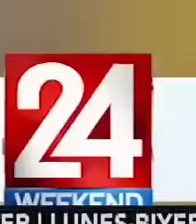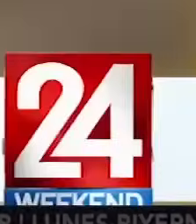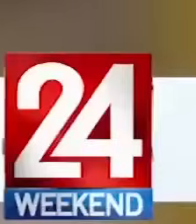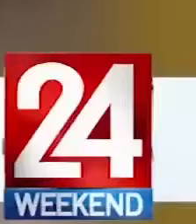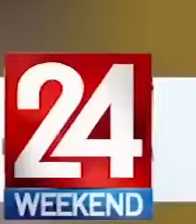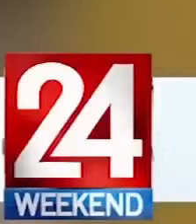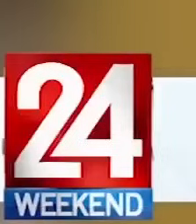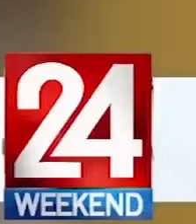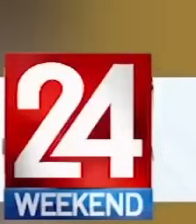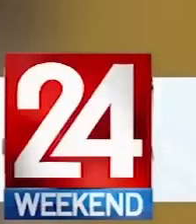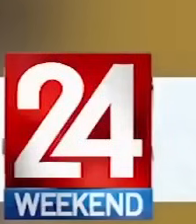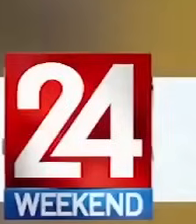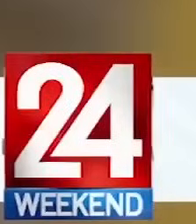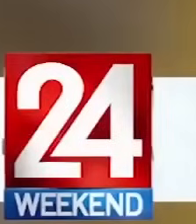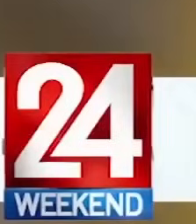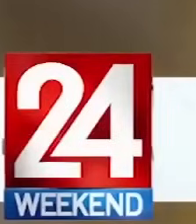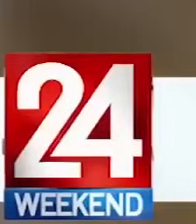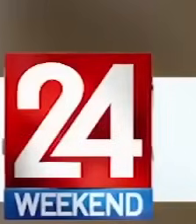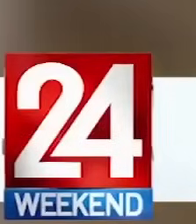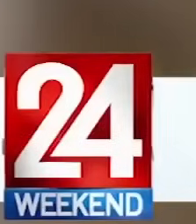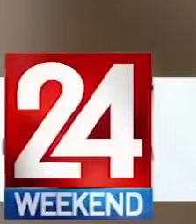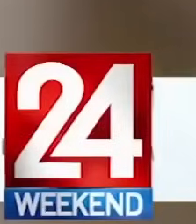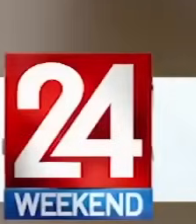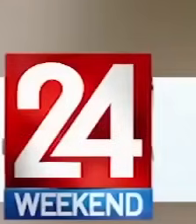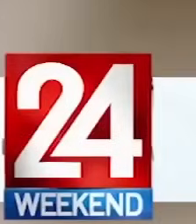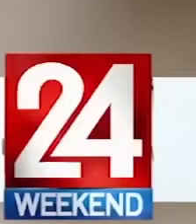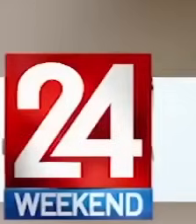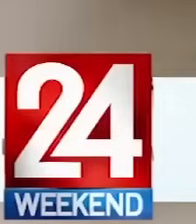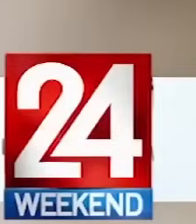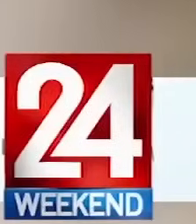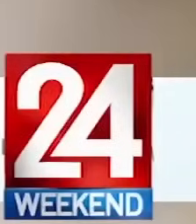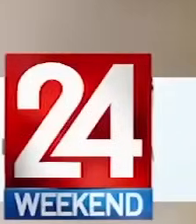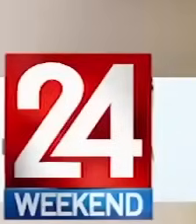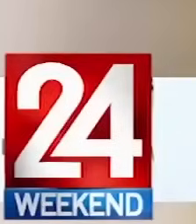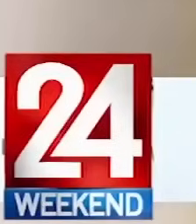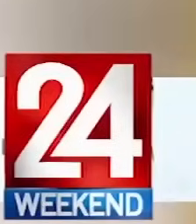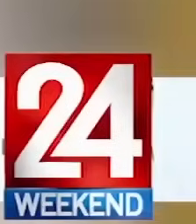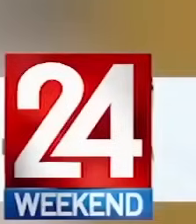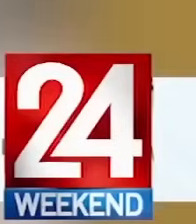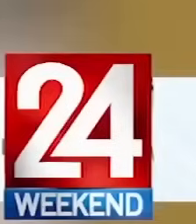Susunod, bata namatay dahil sa rambutan.